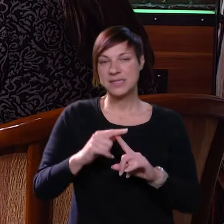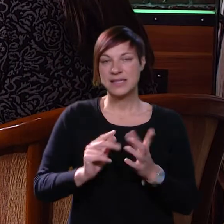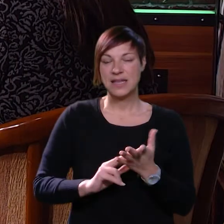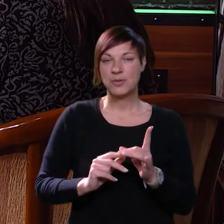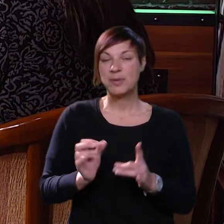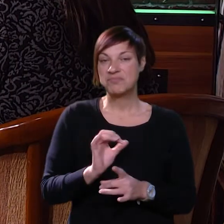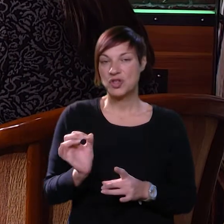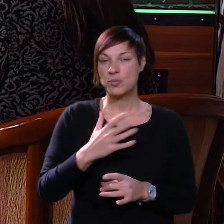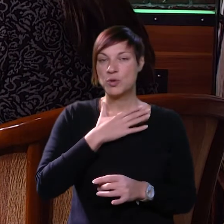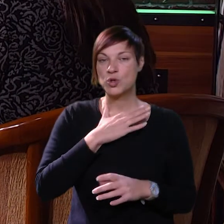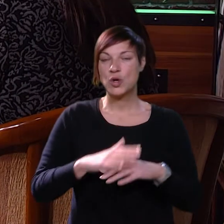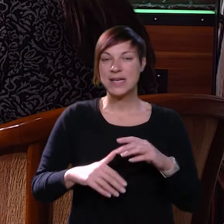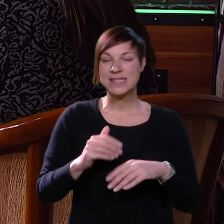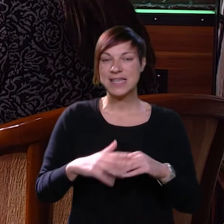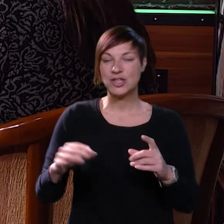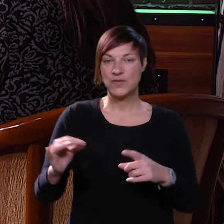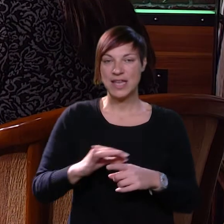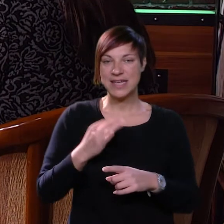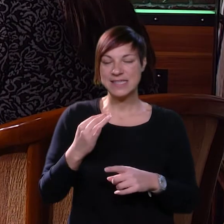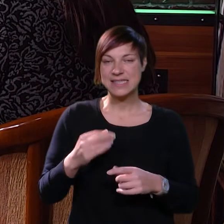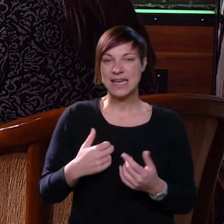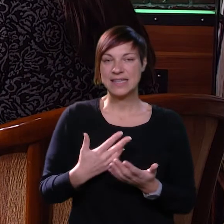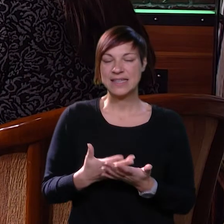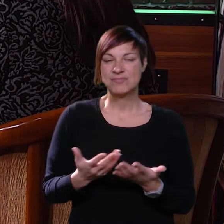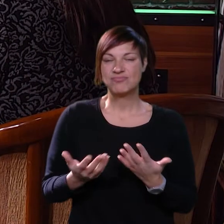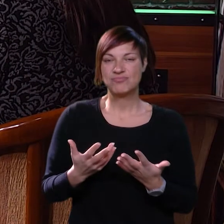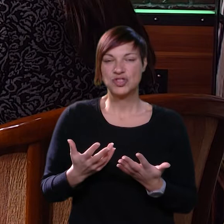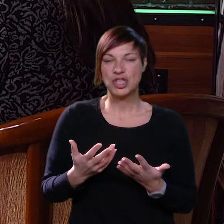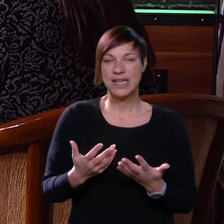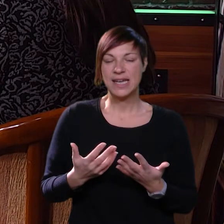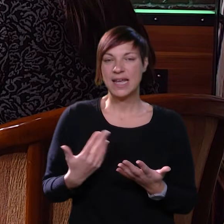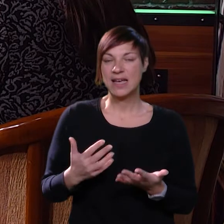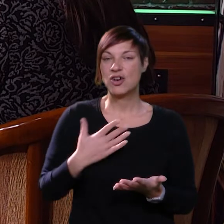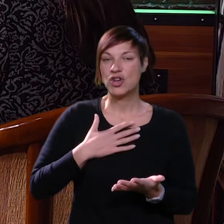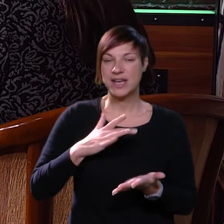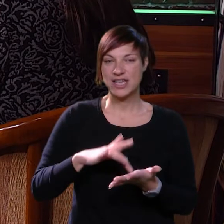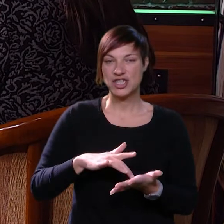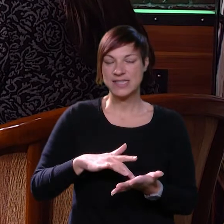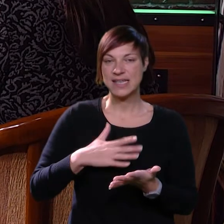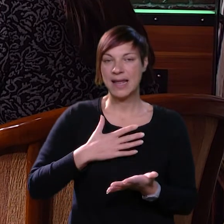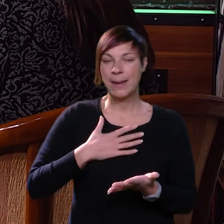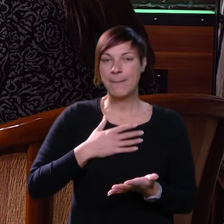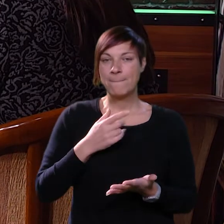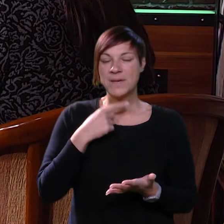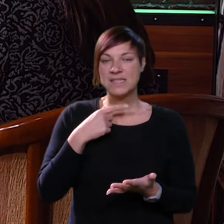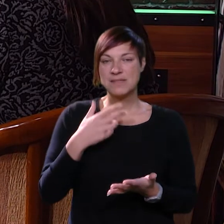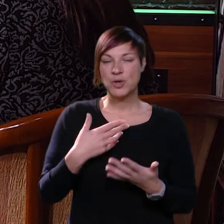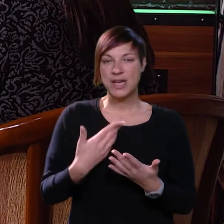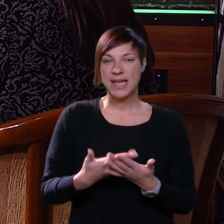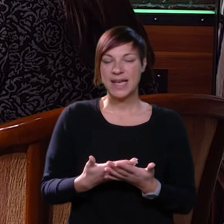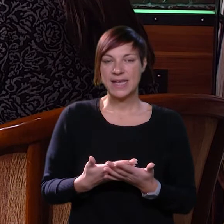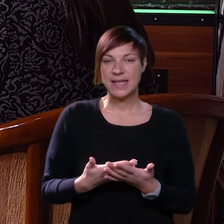mislim da je to mi dobro u školi. Toma je zadovoljan i sretan i to je nekako neki naš cilj. Ono, mi smo